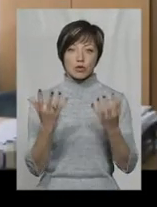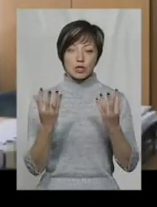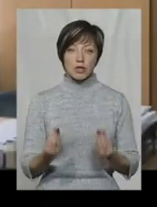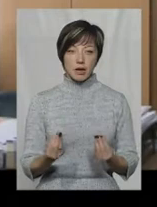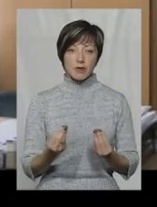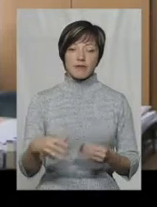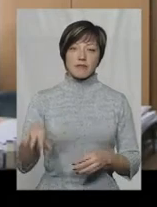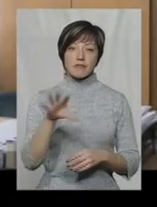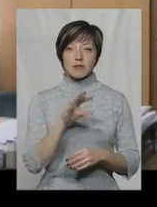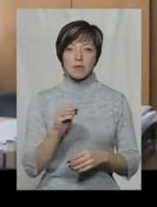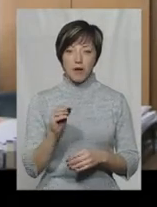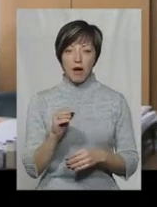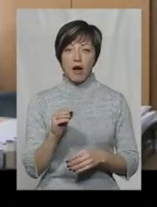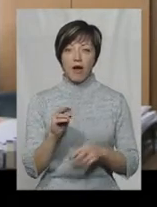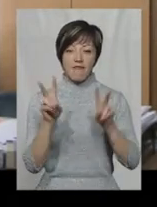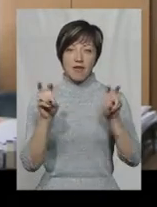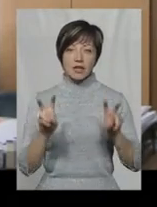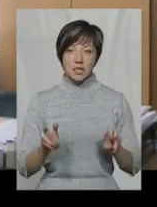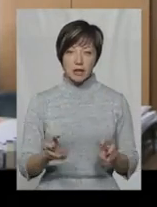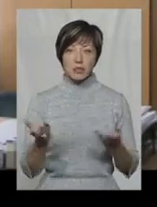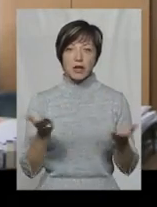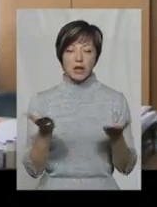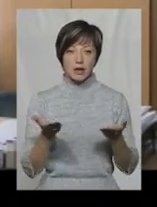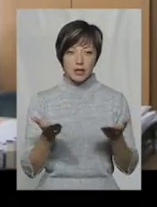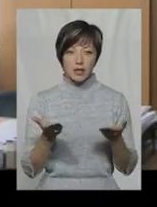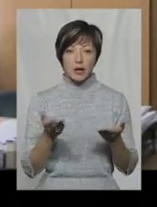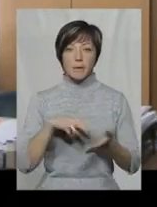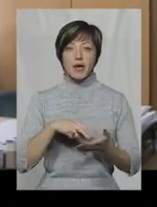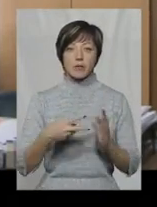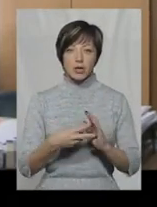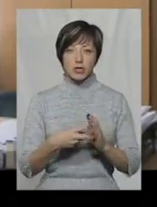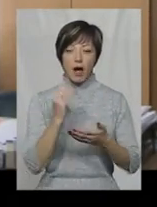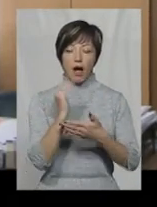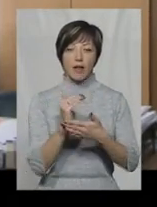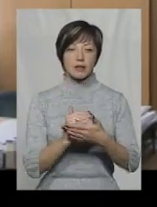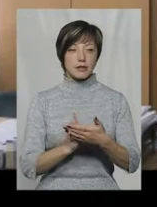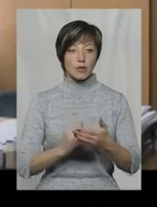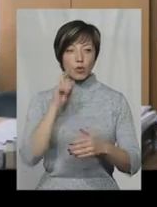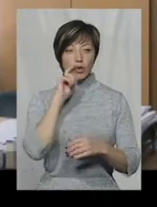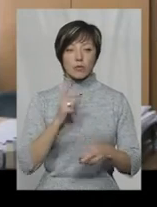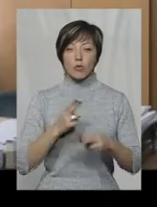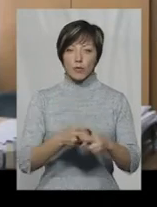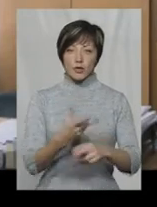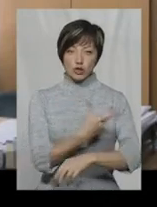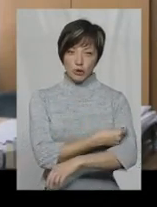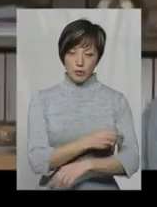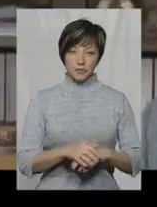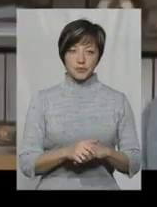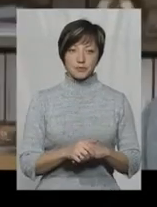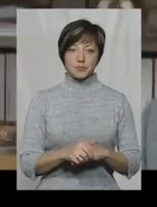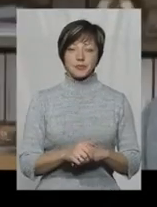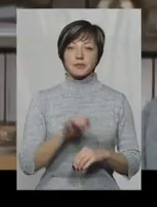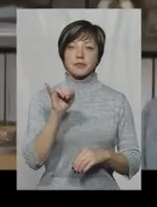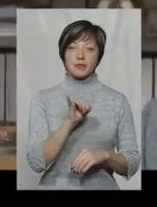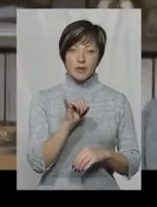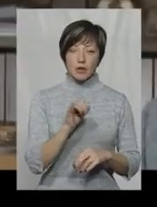день всіма вакцинами, які передбачені календарем українським профілактичних щеплень. І